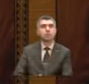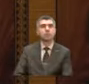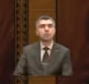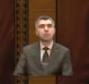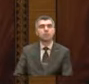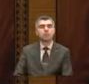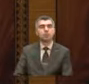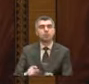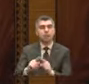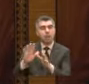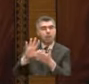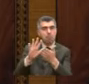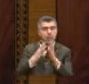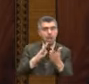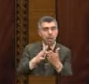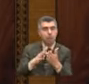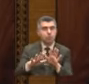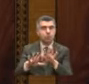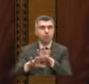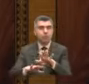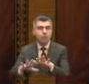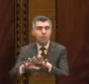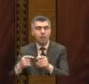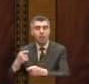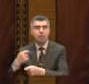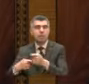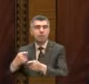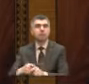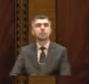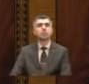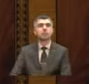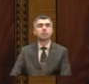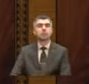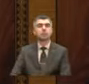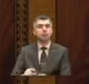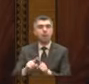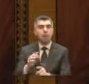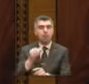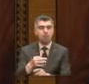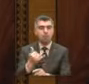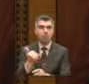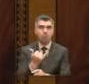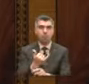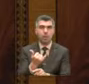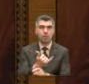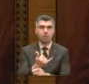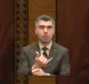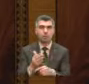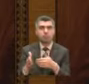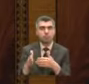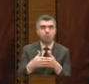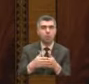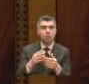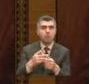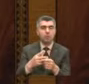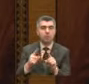ثلاثية البيئي والاجتماعي والاقتصادي، وتحسين مستوى حكامته وإغلاق منافذ الريع